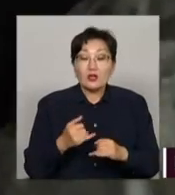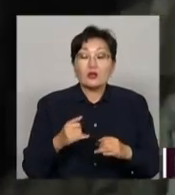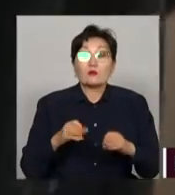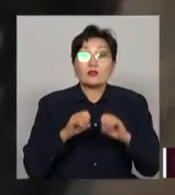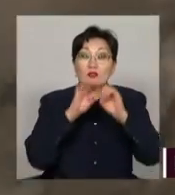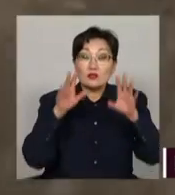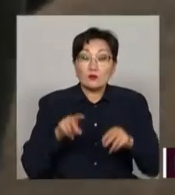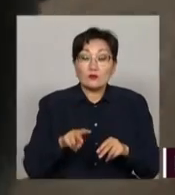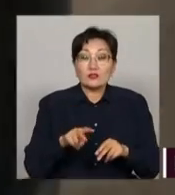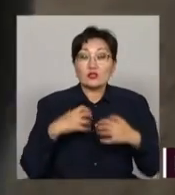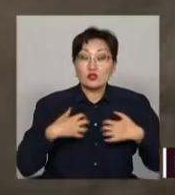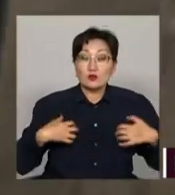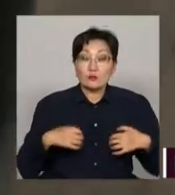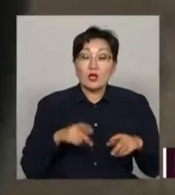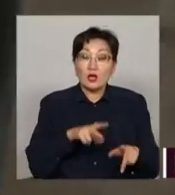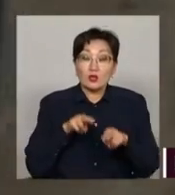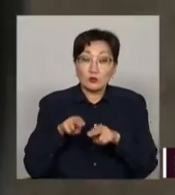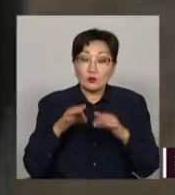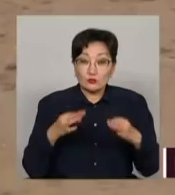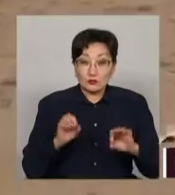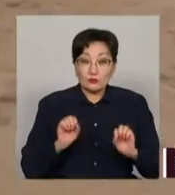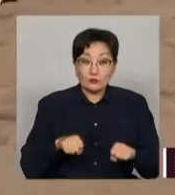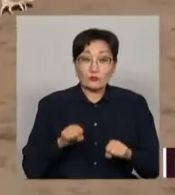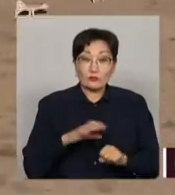жануарды атуға рұқсат берілуі мүмкін.